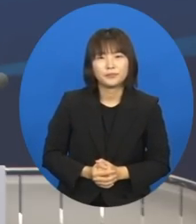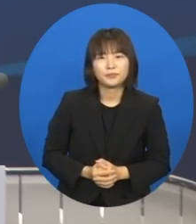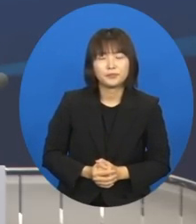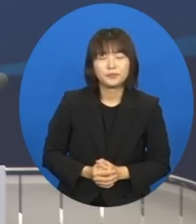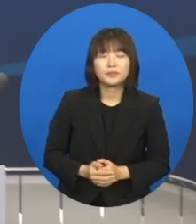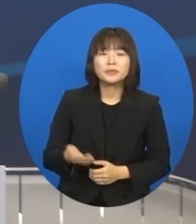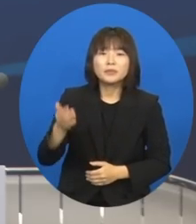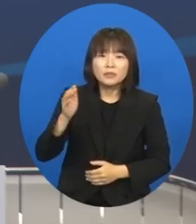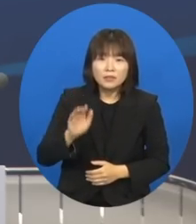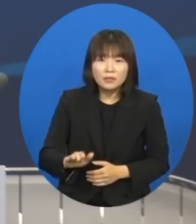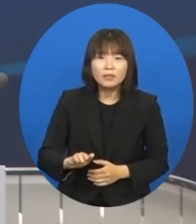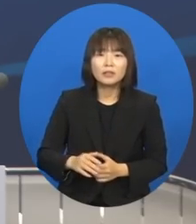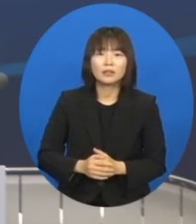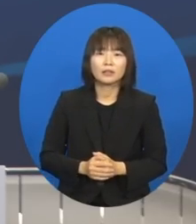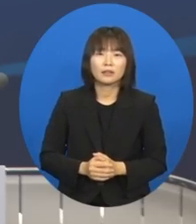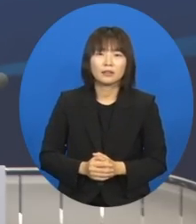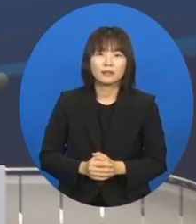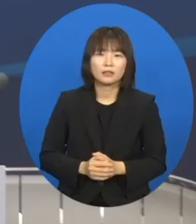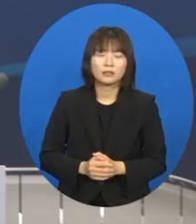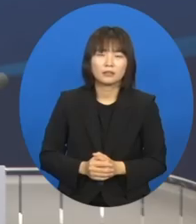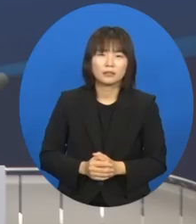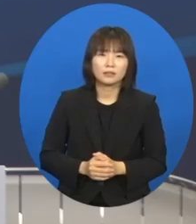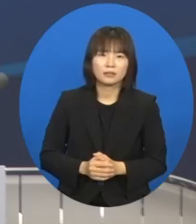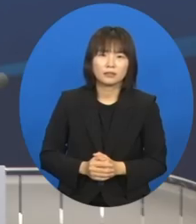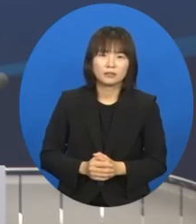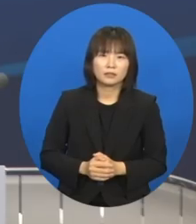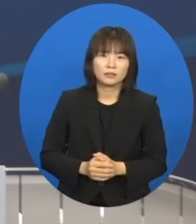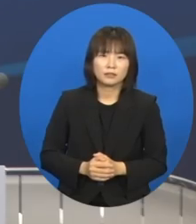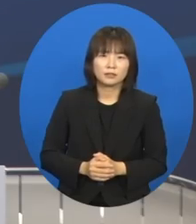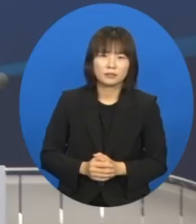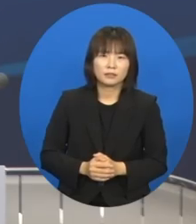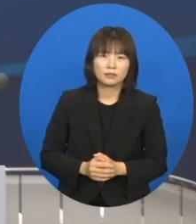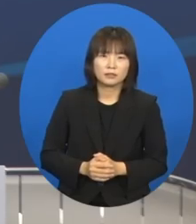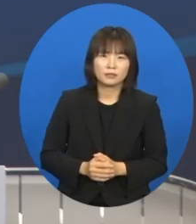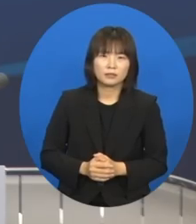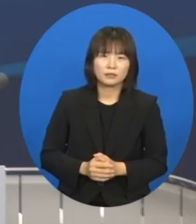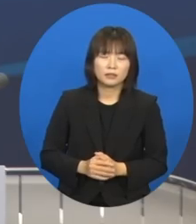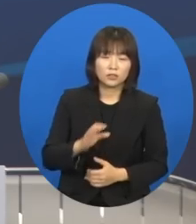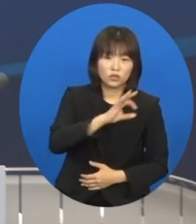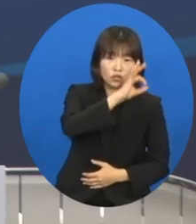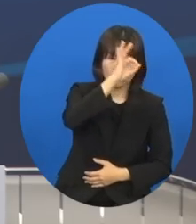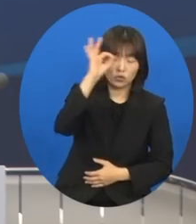근데 유 목사님이 아름다운 리더십을 승계했어요.